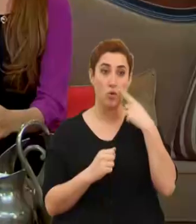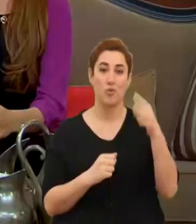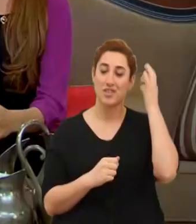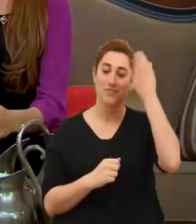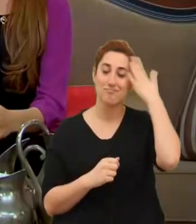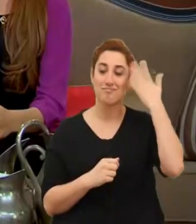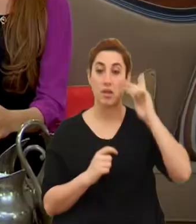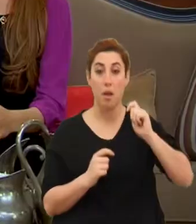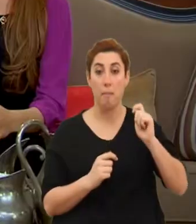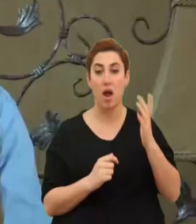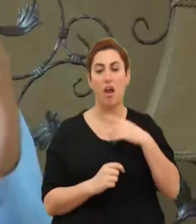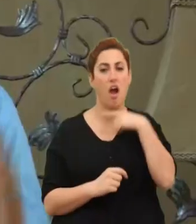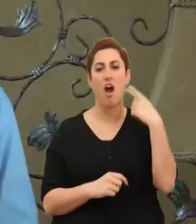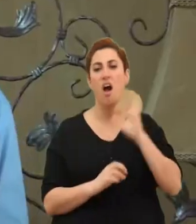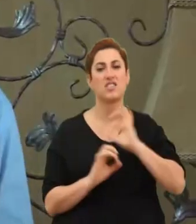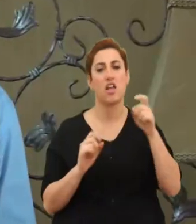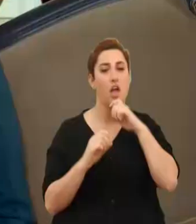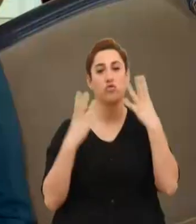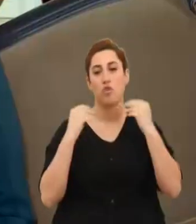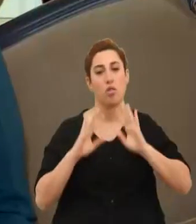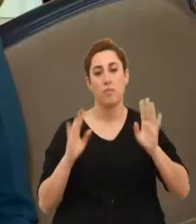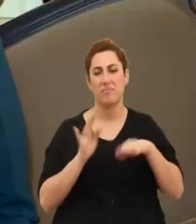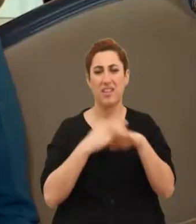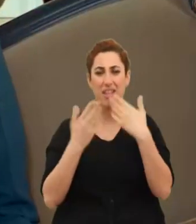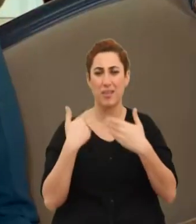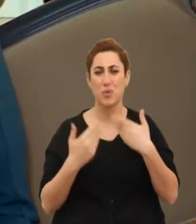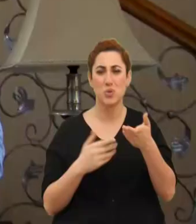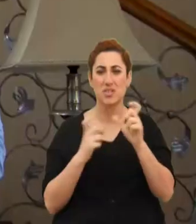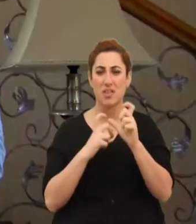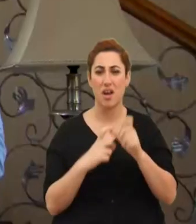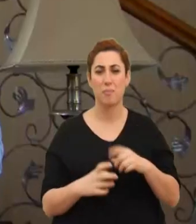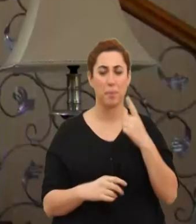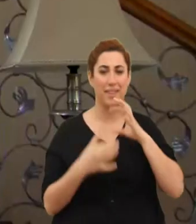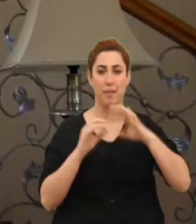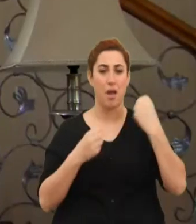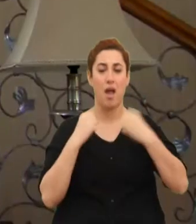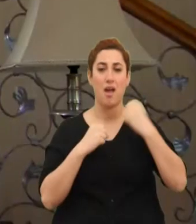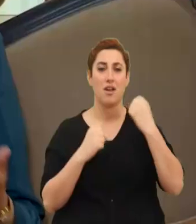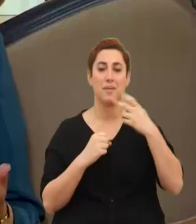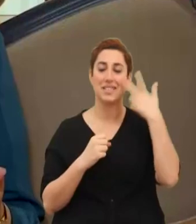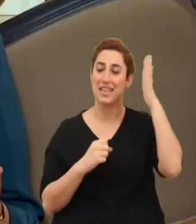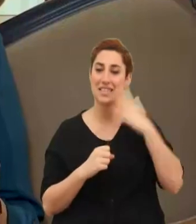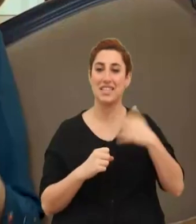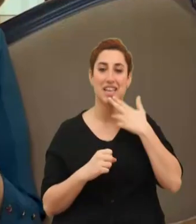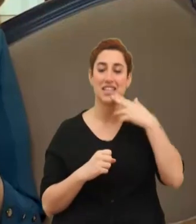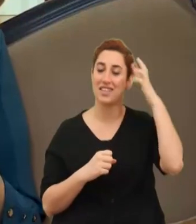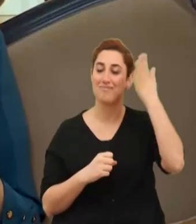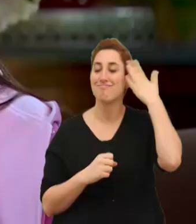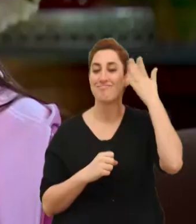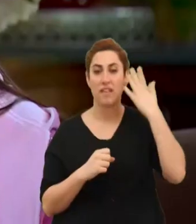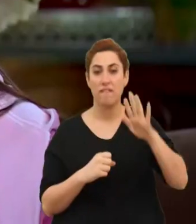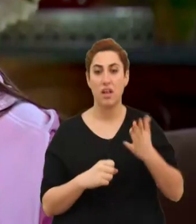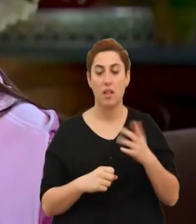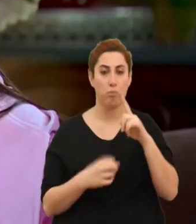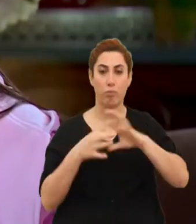öyle saçını okşarken falan asla yanlış anlamam. Neden bahsediyorsun sen Sarp? Ne demek arabasına sarışın kadınlar, saçını okşamalar